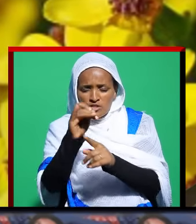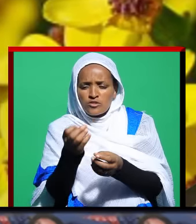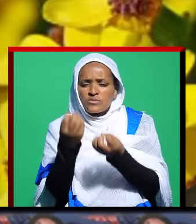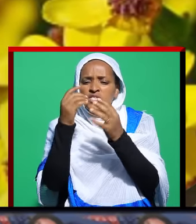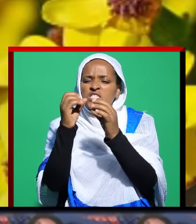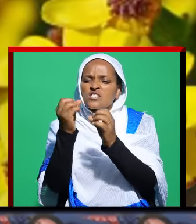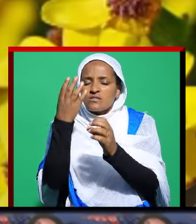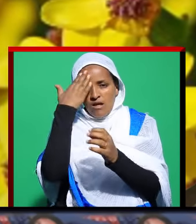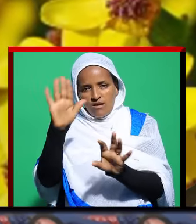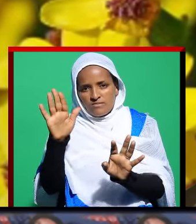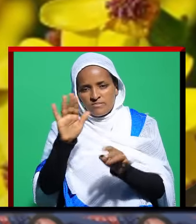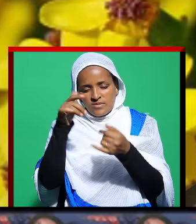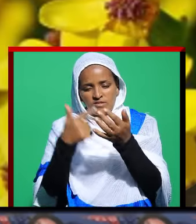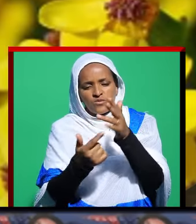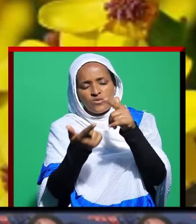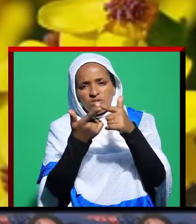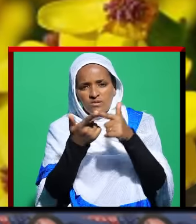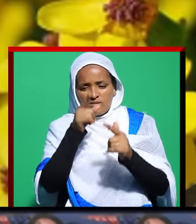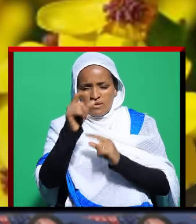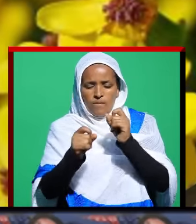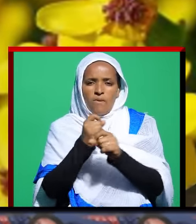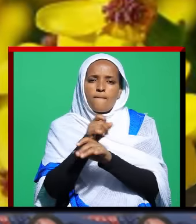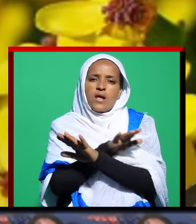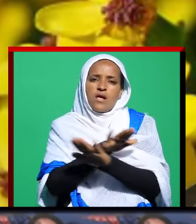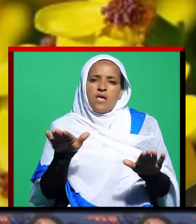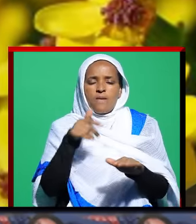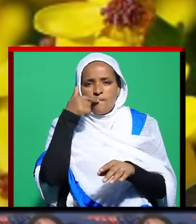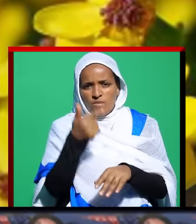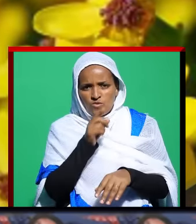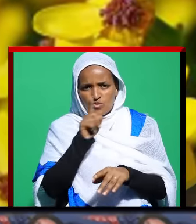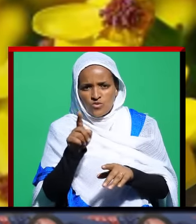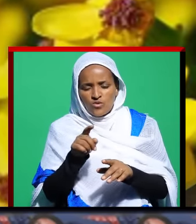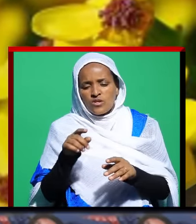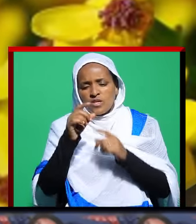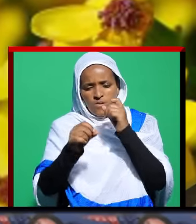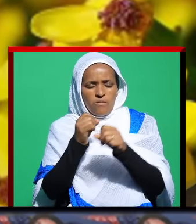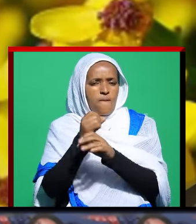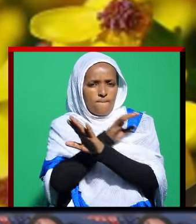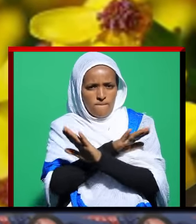ብዛቱን ላያውቁት ይችላሉ። ሁለተኛዎቹ እድሜ በቃኝ ባዮች ናቸው።